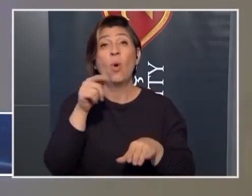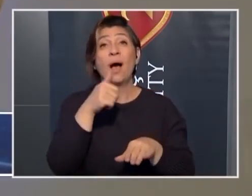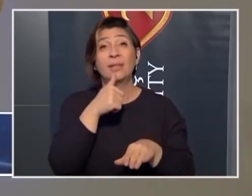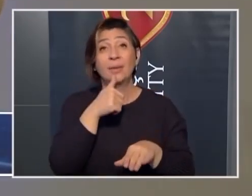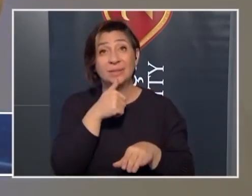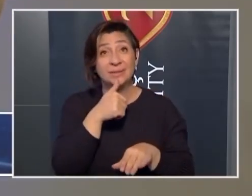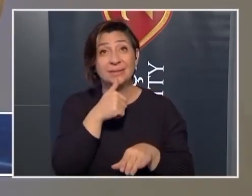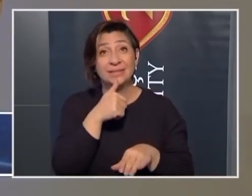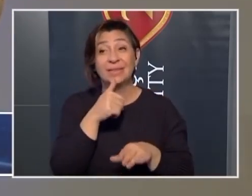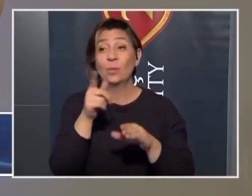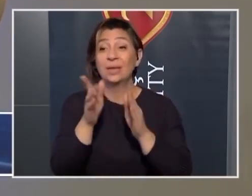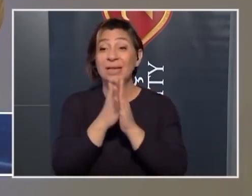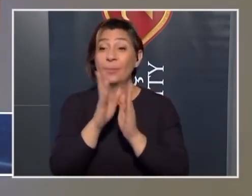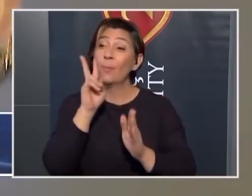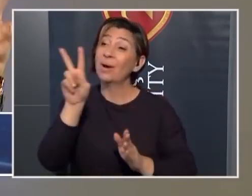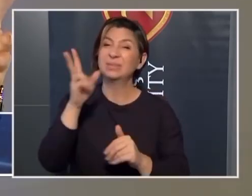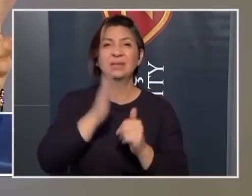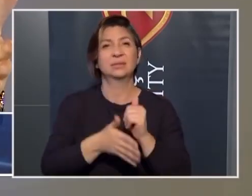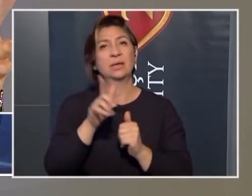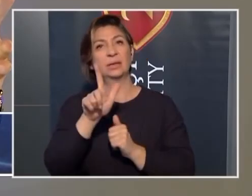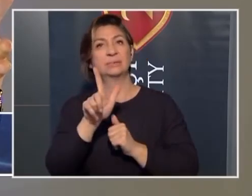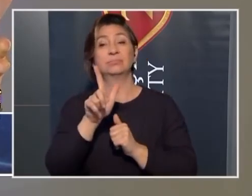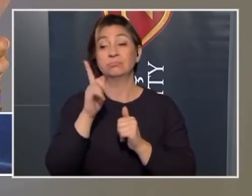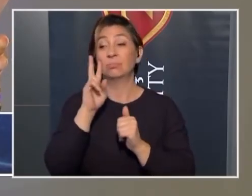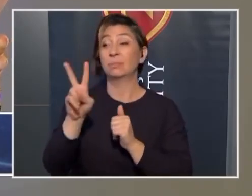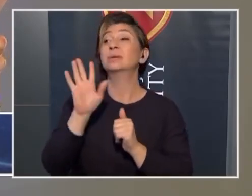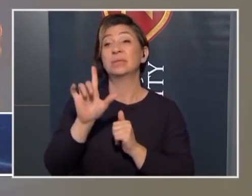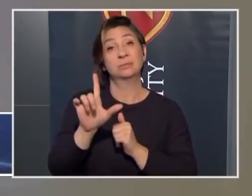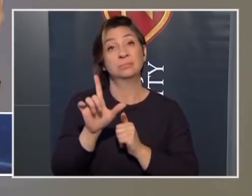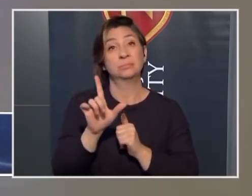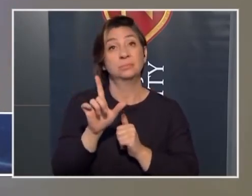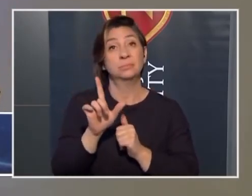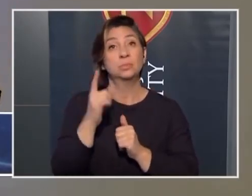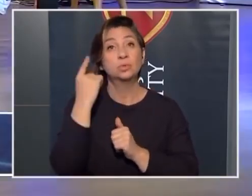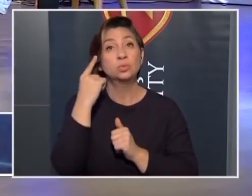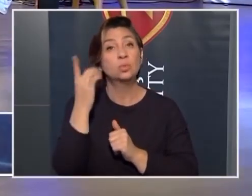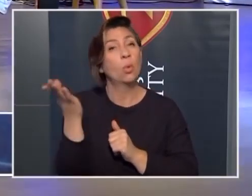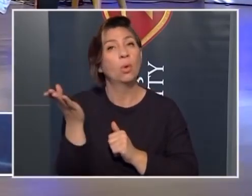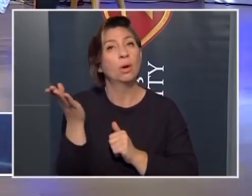bu kitabın önünde durmaması lazım diye düşünüyor.